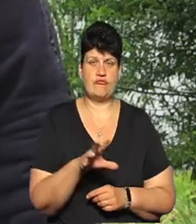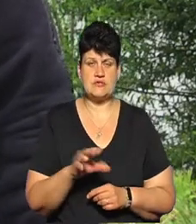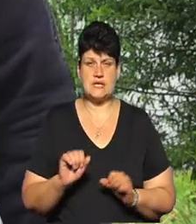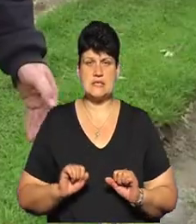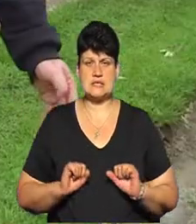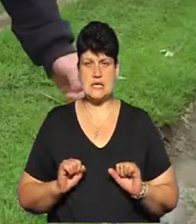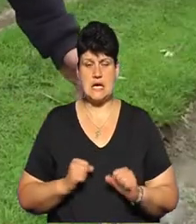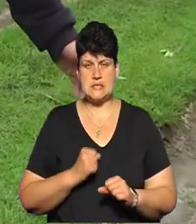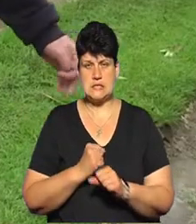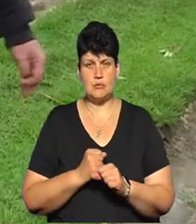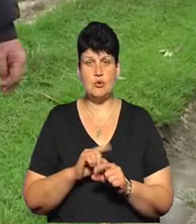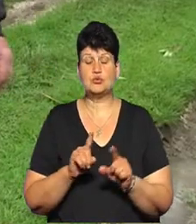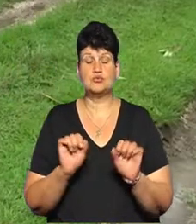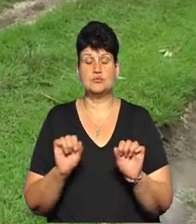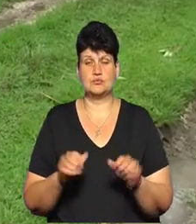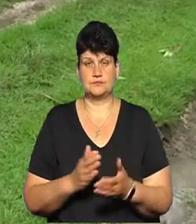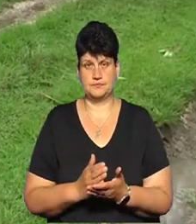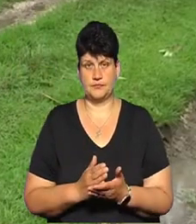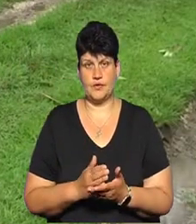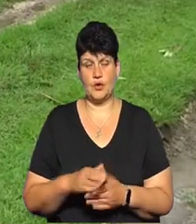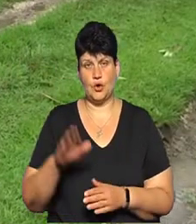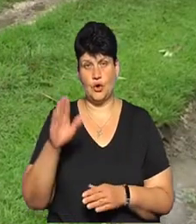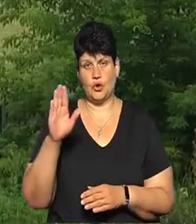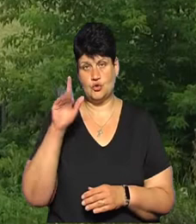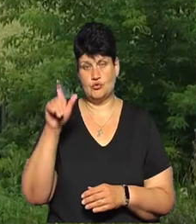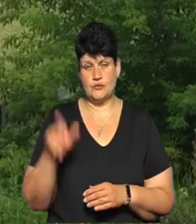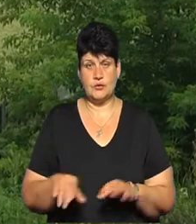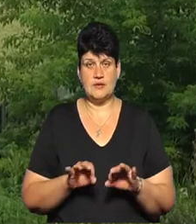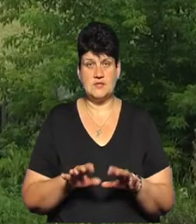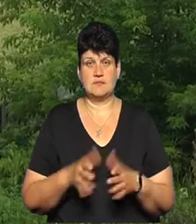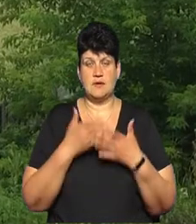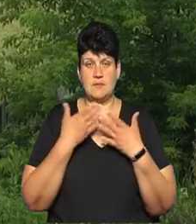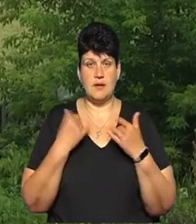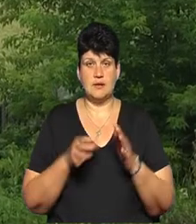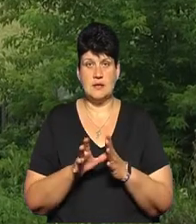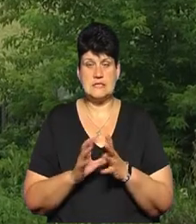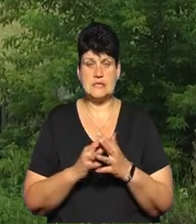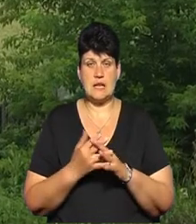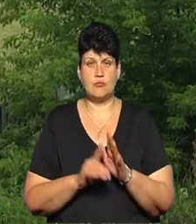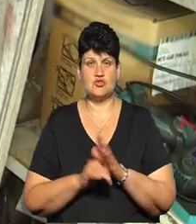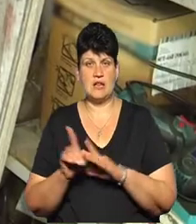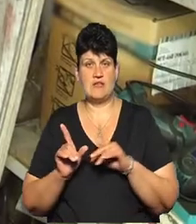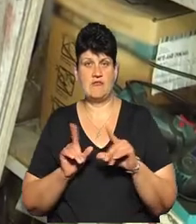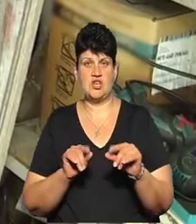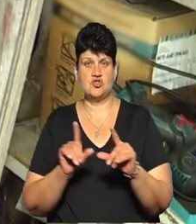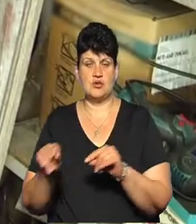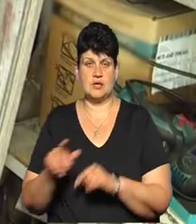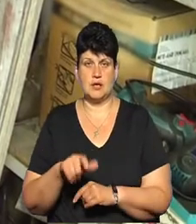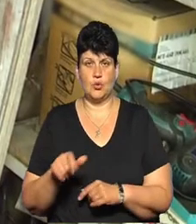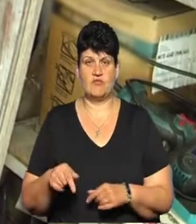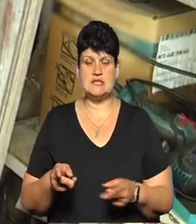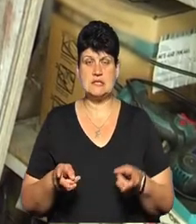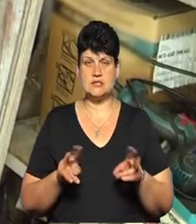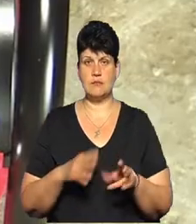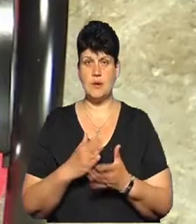все можливе. Чоловік розповідає, через відсутність електроенергії з села почали виїжджати люди. А він залишився, бо має